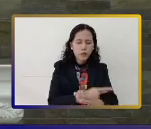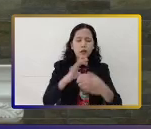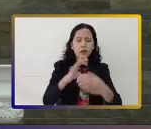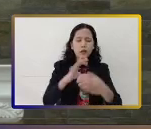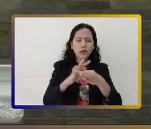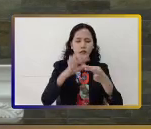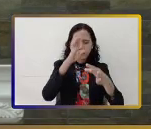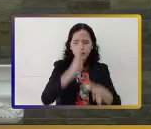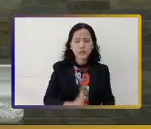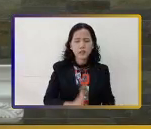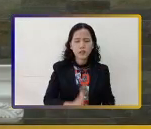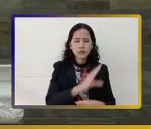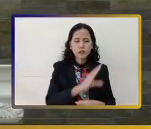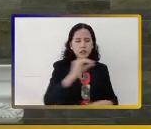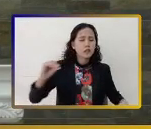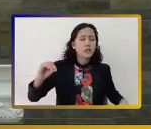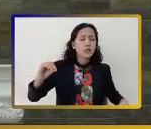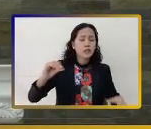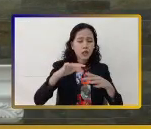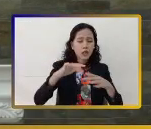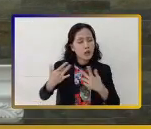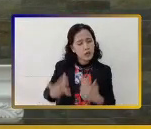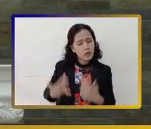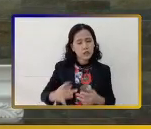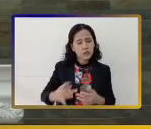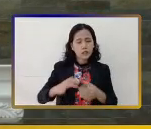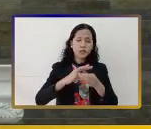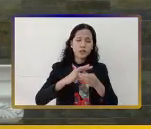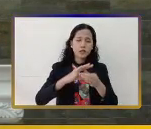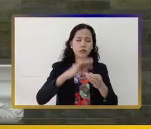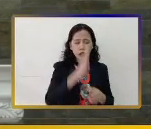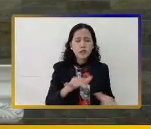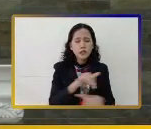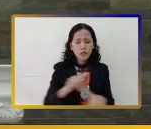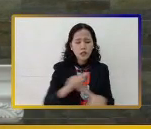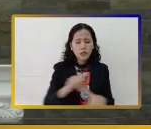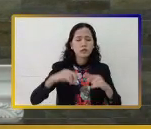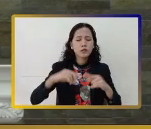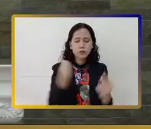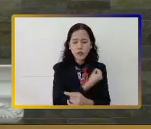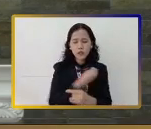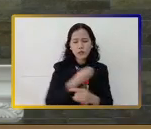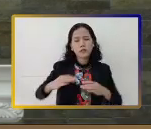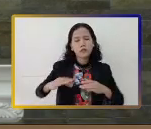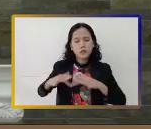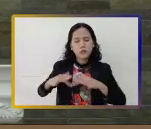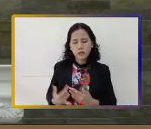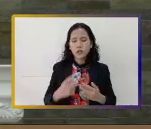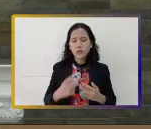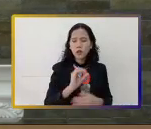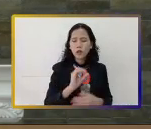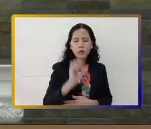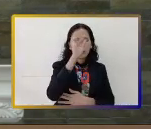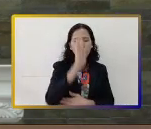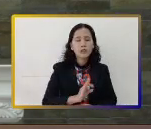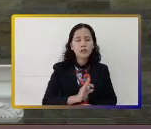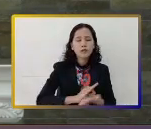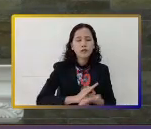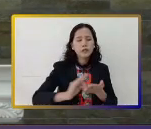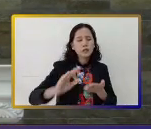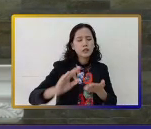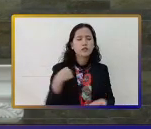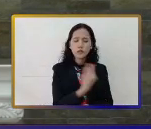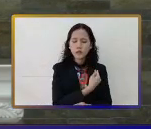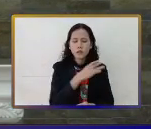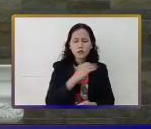ang inyong puso ay maging puso namin, yung pag-ibig ay pag-ibig po namin. Oh God, please forgive us for